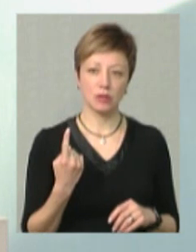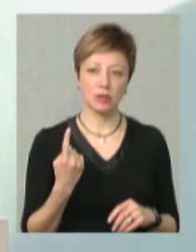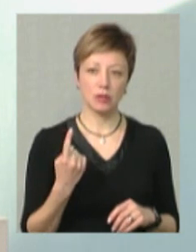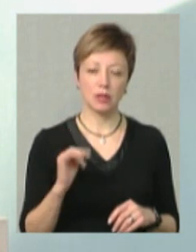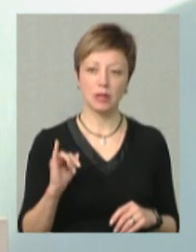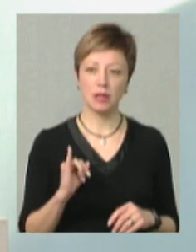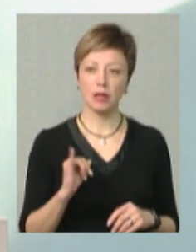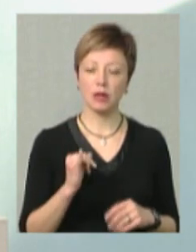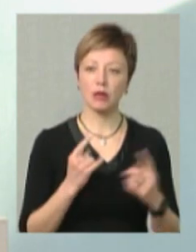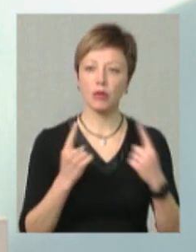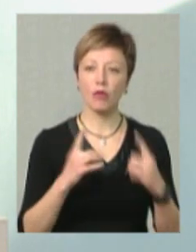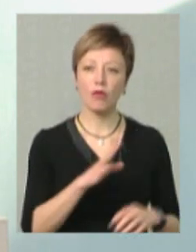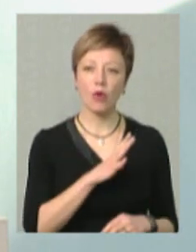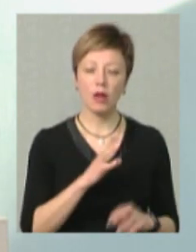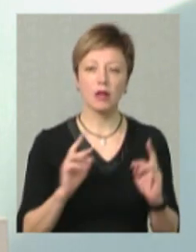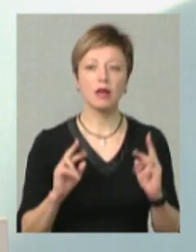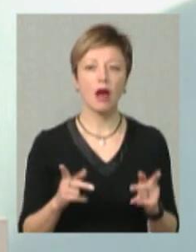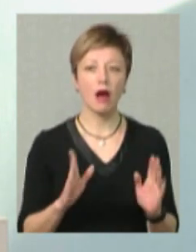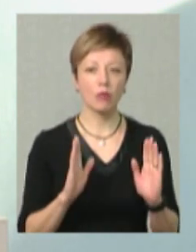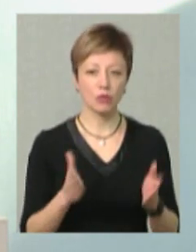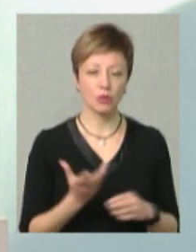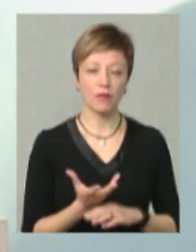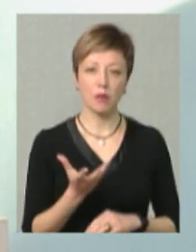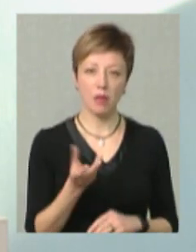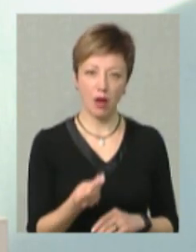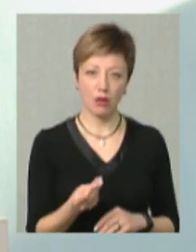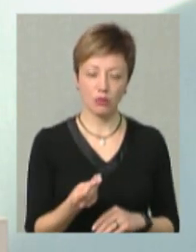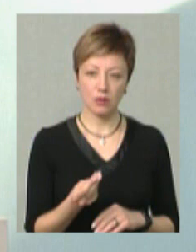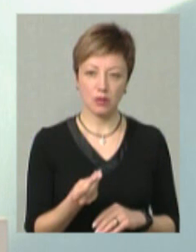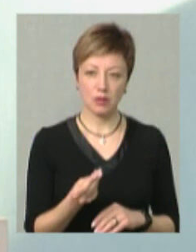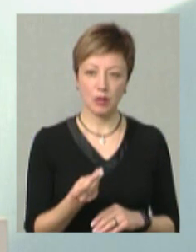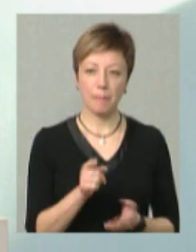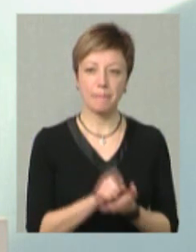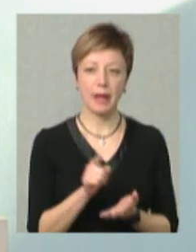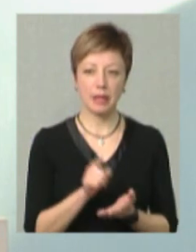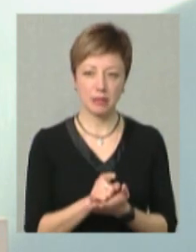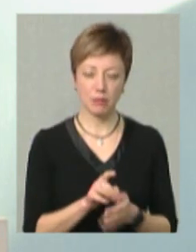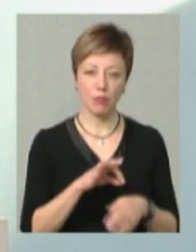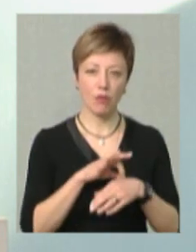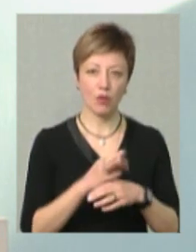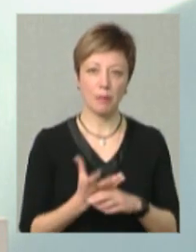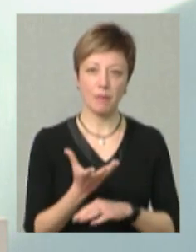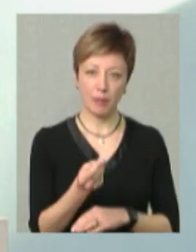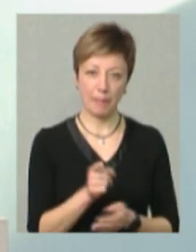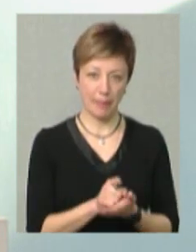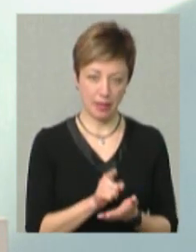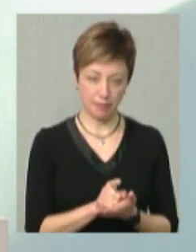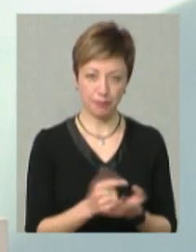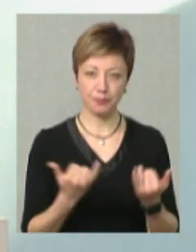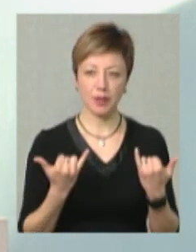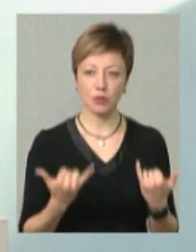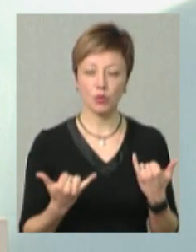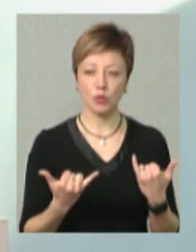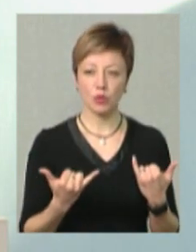і говорили про те, яким чином будуть виплачуватися пенсії, проводитися пенсійні виплати.